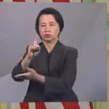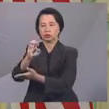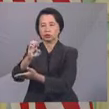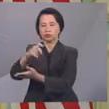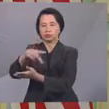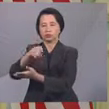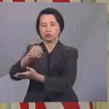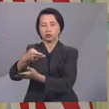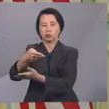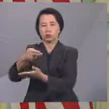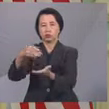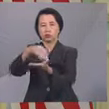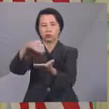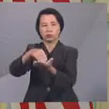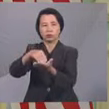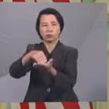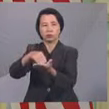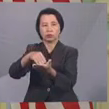Pudu.